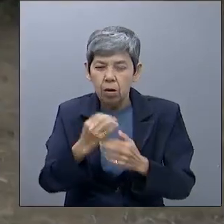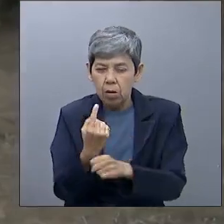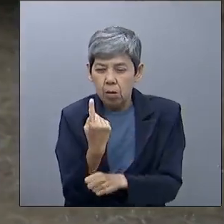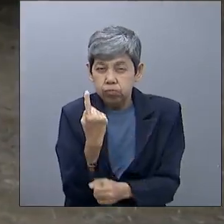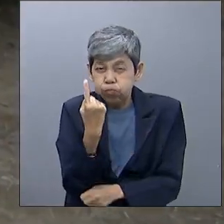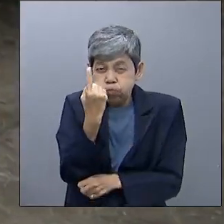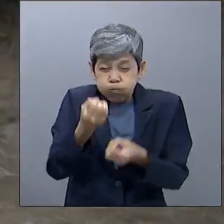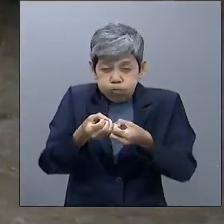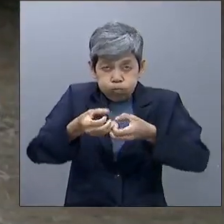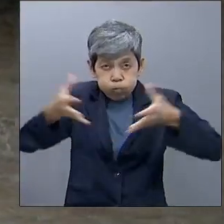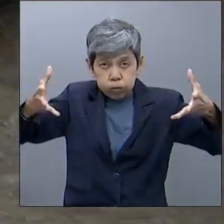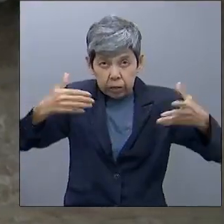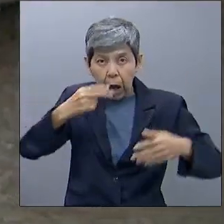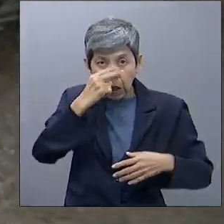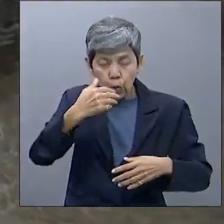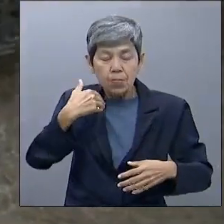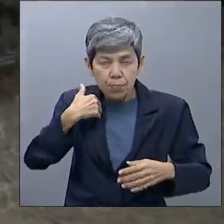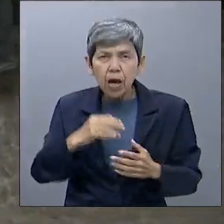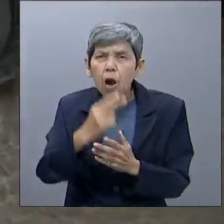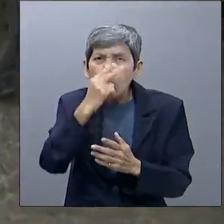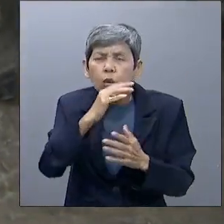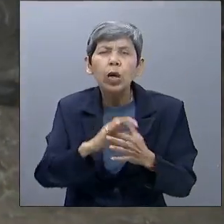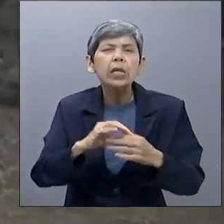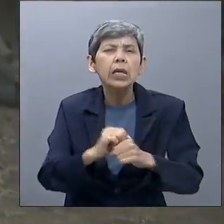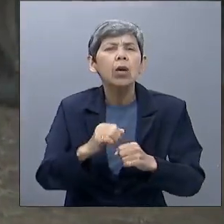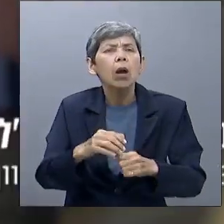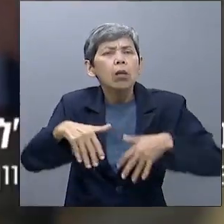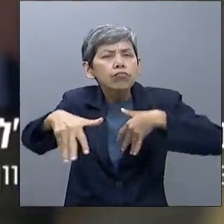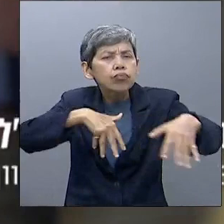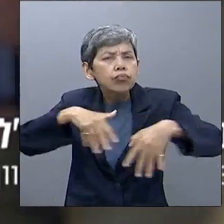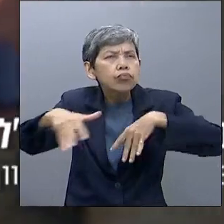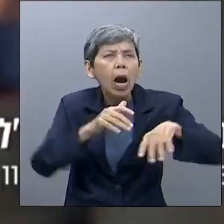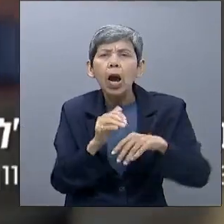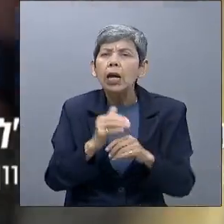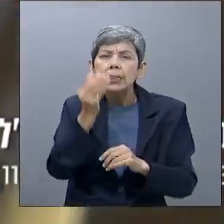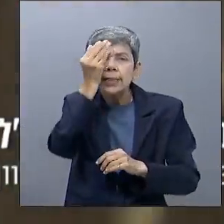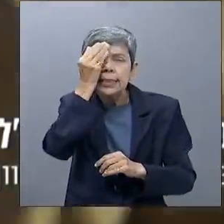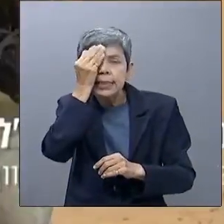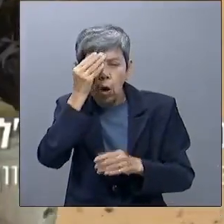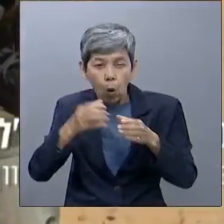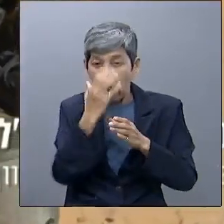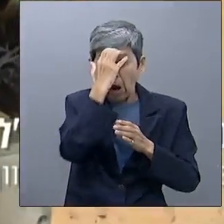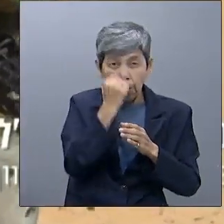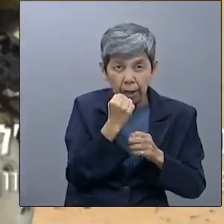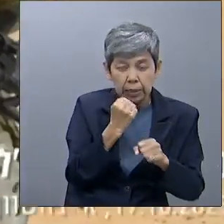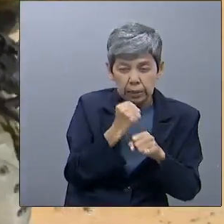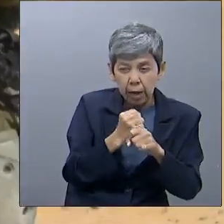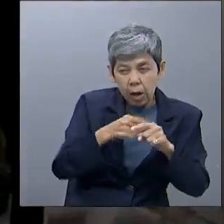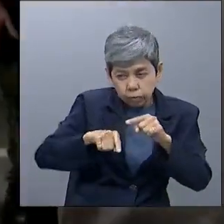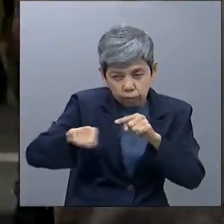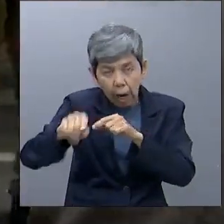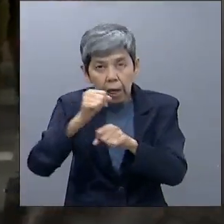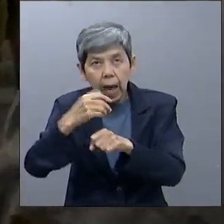อิสราเอลแต่ที่น่าจับตาคือการเอียงขวาของสังคมอิสราเอลค่ะค่ะถูกการโจมตีของกลุ่มฮาสผลักให้ห่างจากเส้นทางสาย